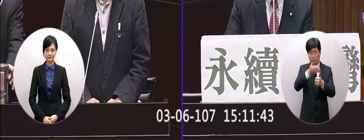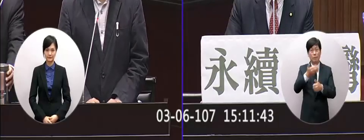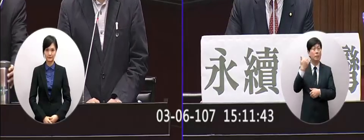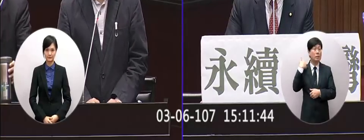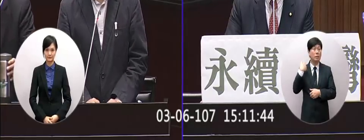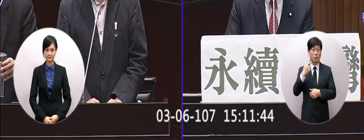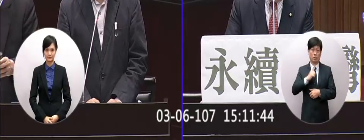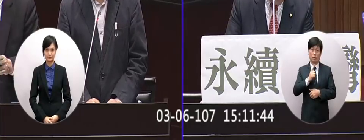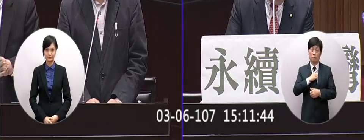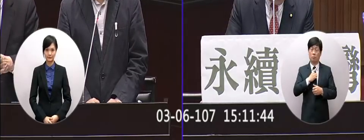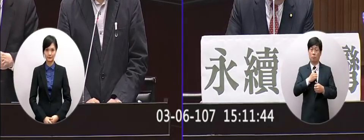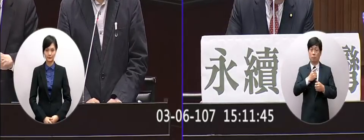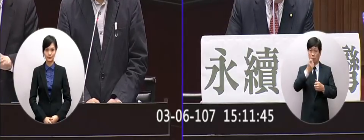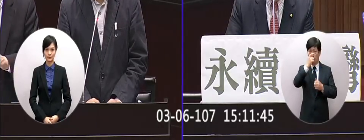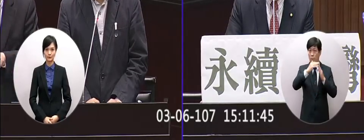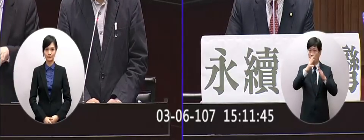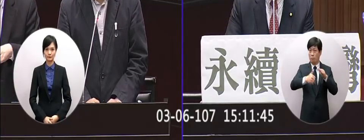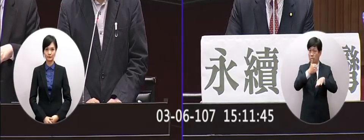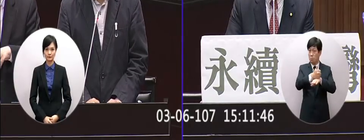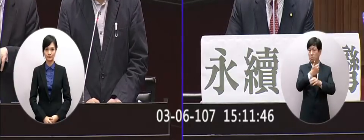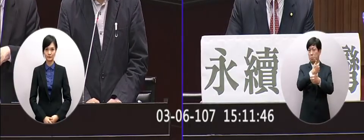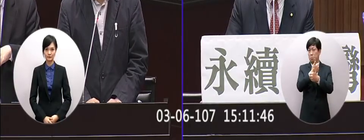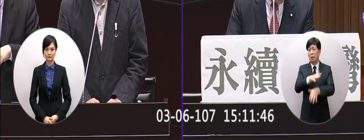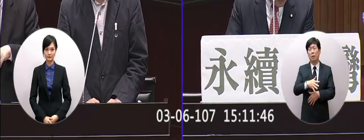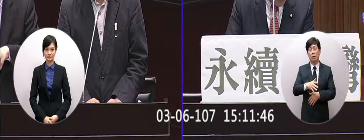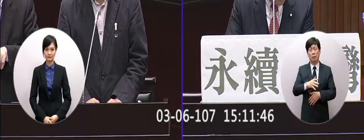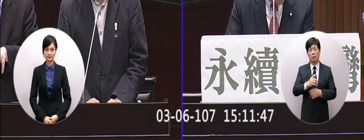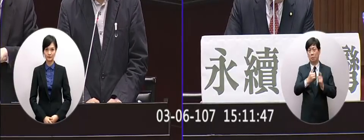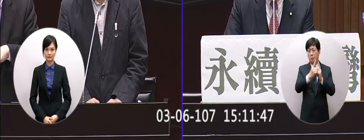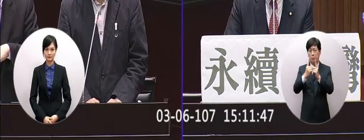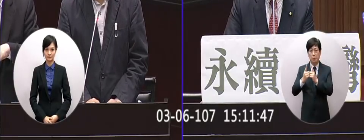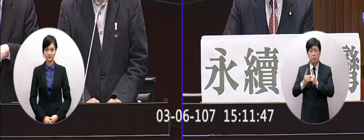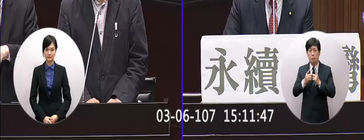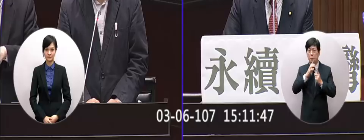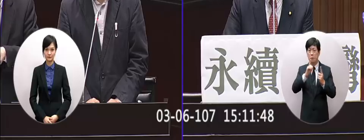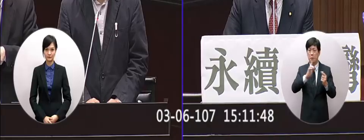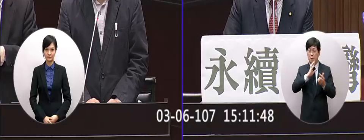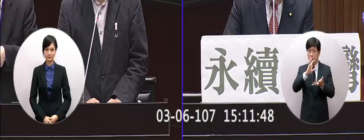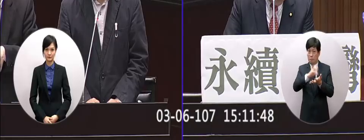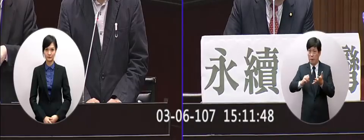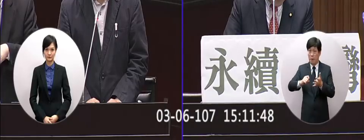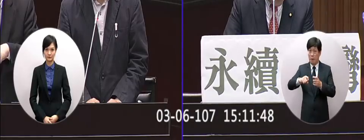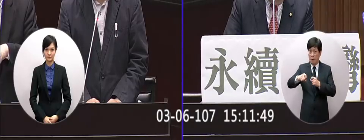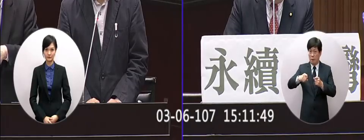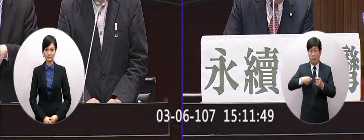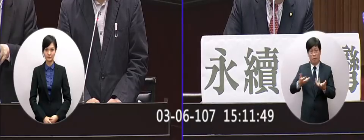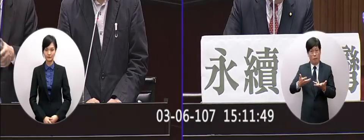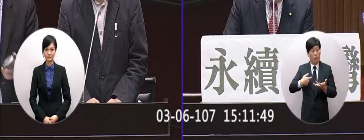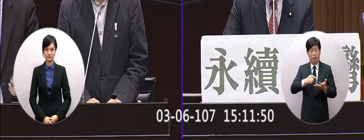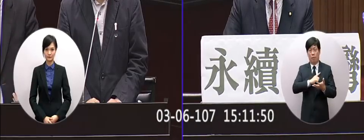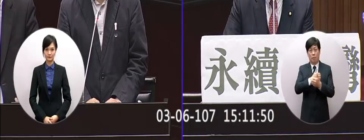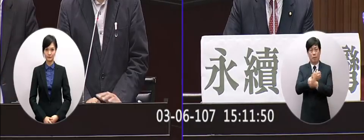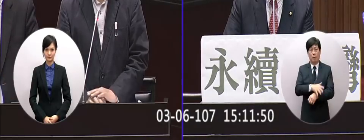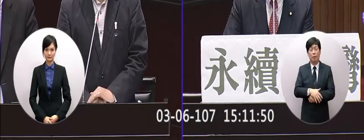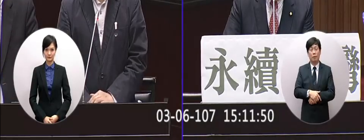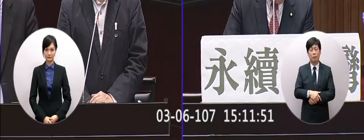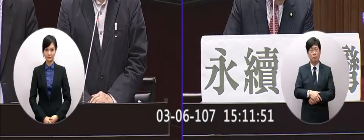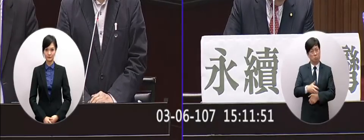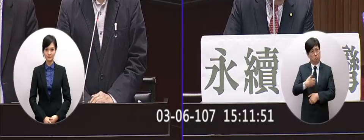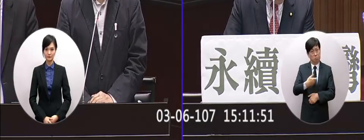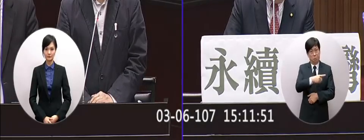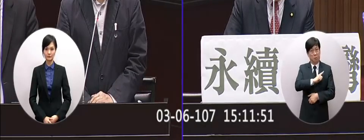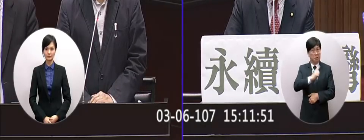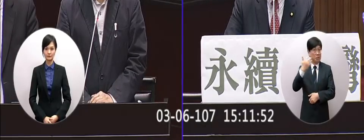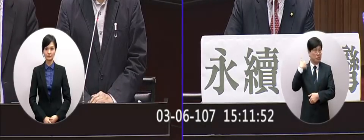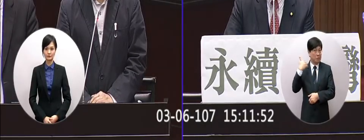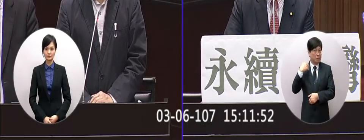也曾经担任过地方的所长，所以也处理了很多投标案哈，就是采购的投标案。那我也不知道说你